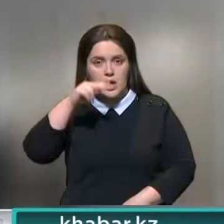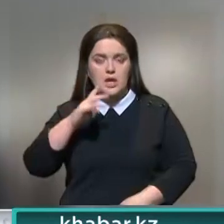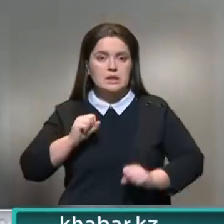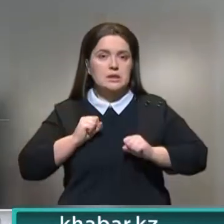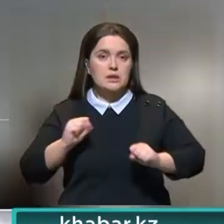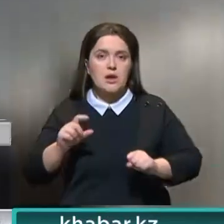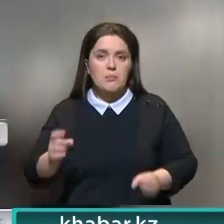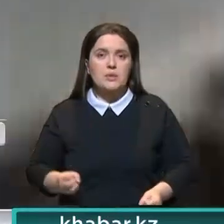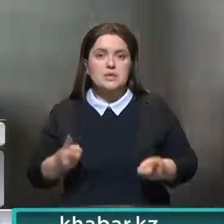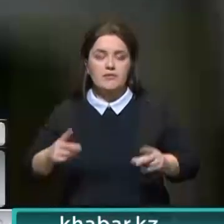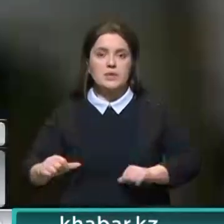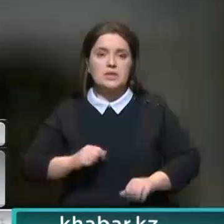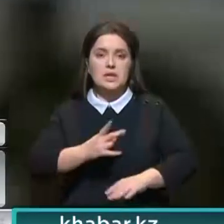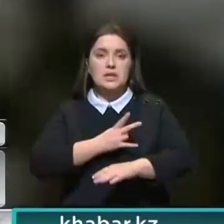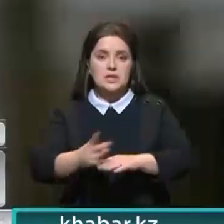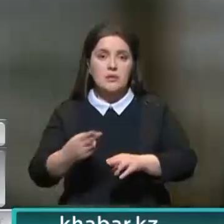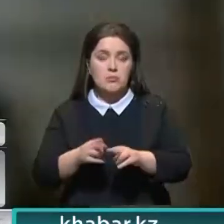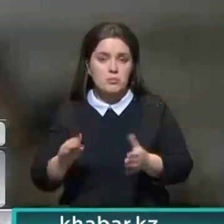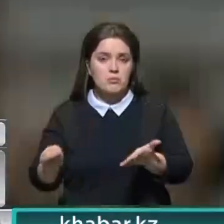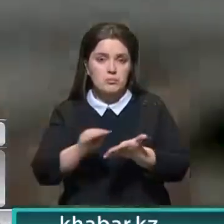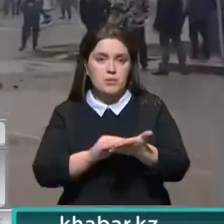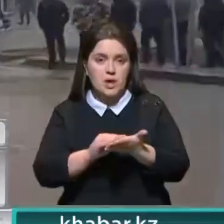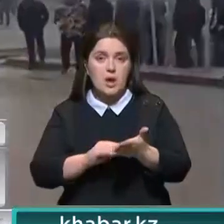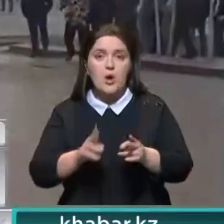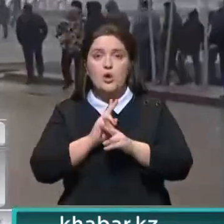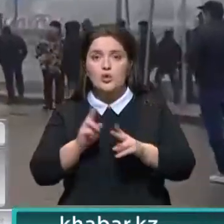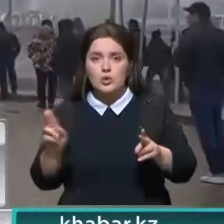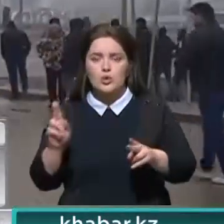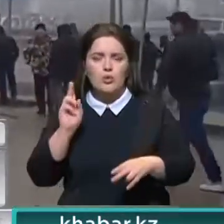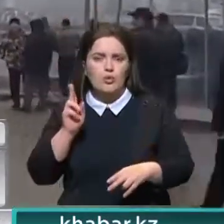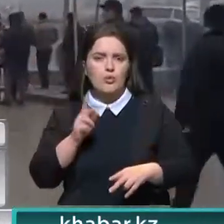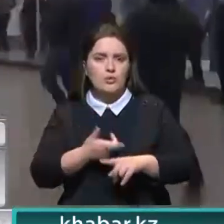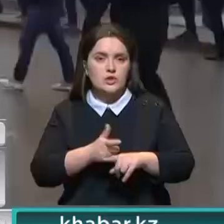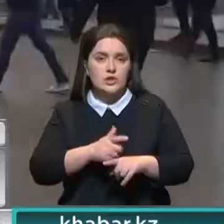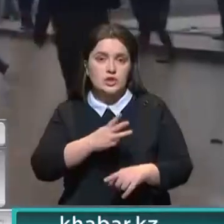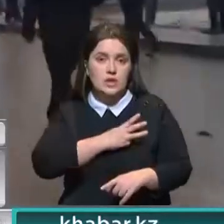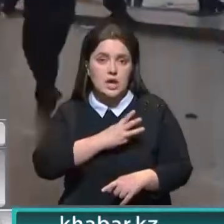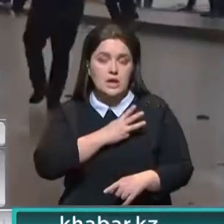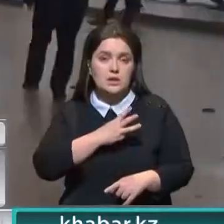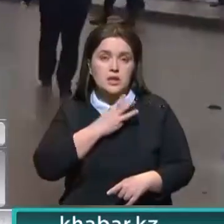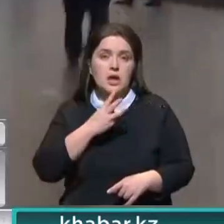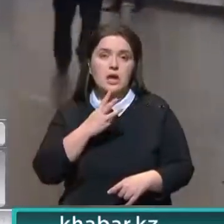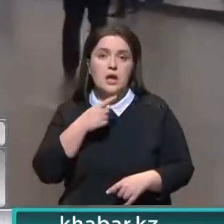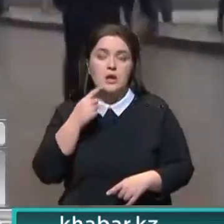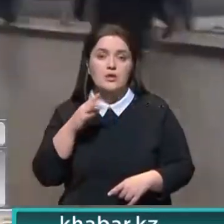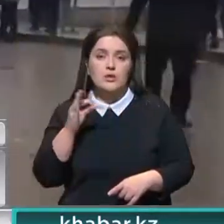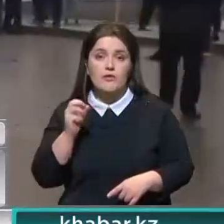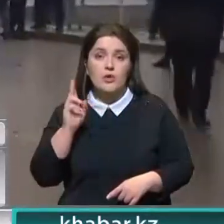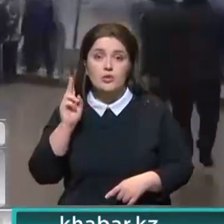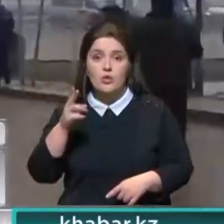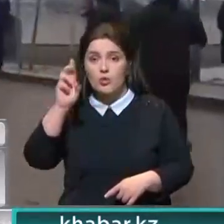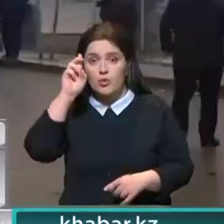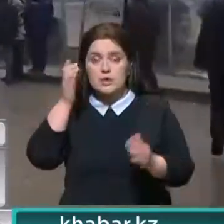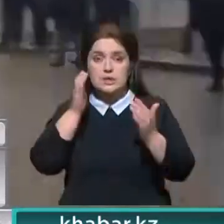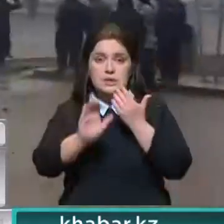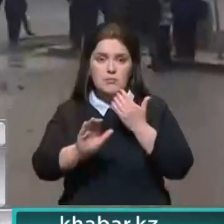не героизировать бандитов и террористов, ведь это чревато повторением. Кто-то этого очень желает, добавил Касым-Жомарт Токаев. Те, кто совершил